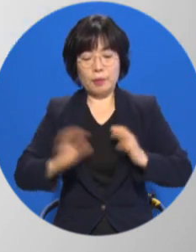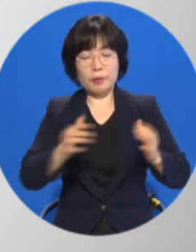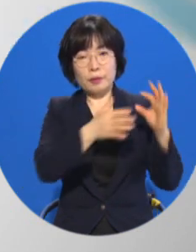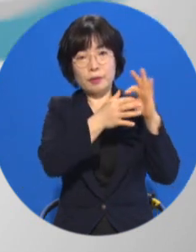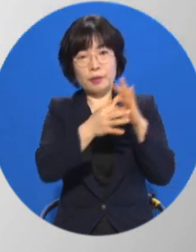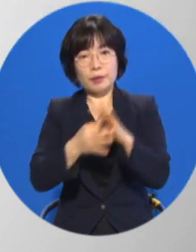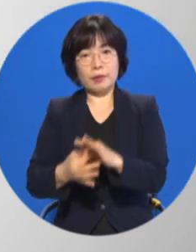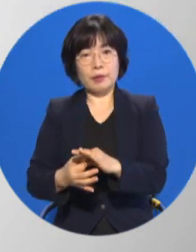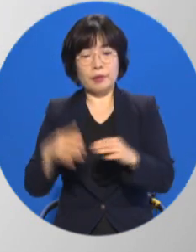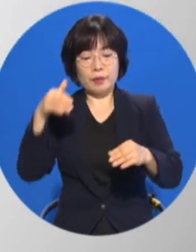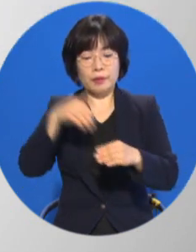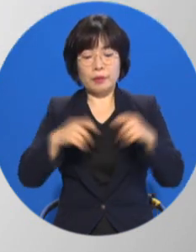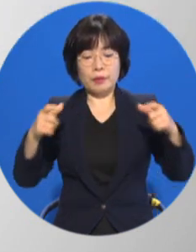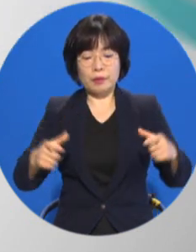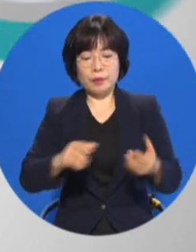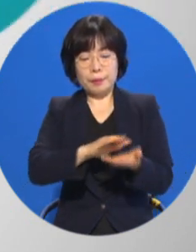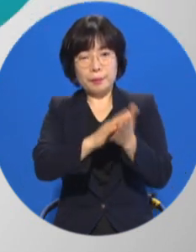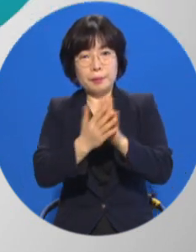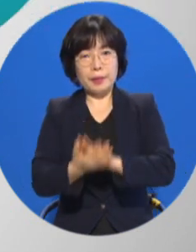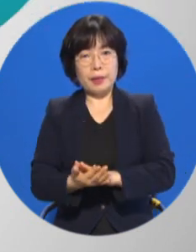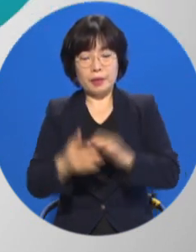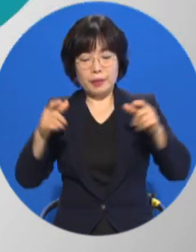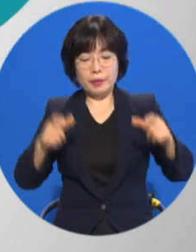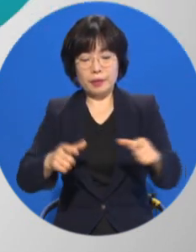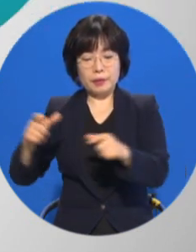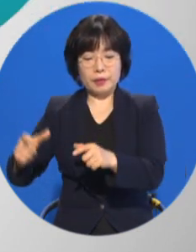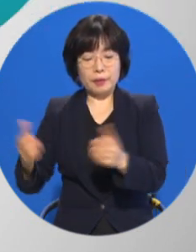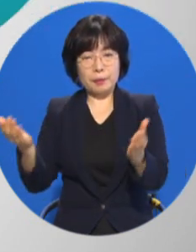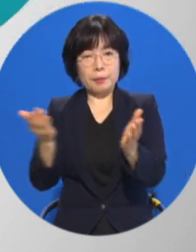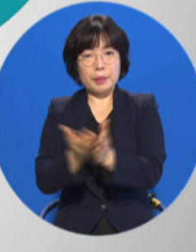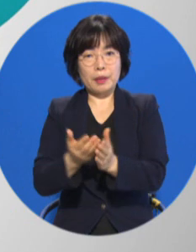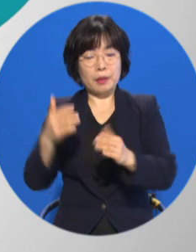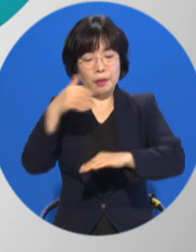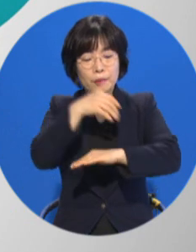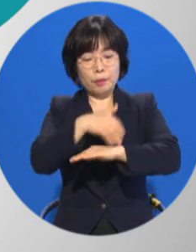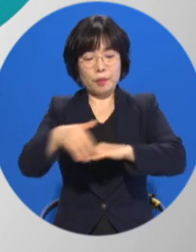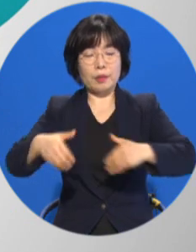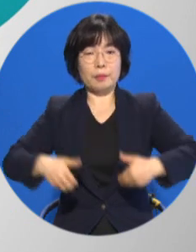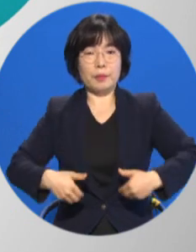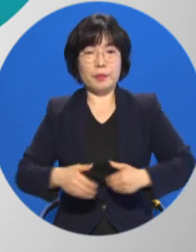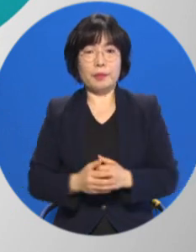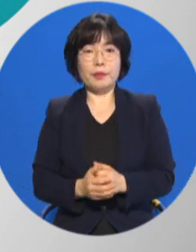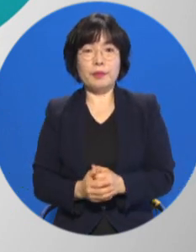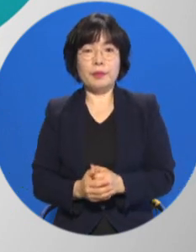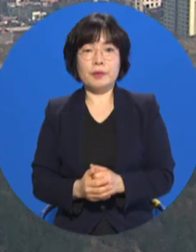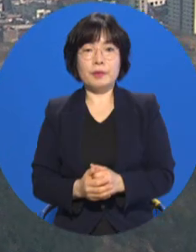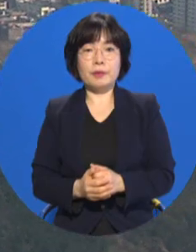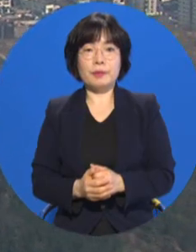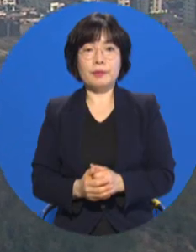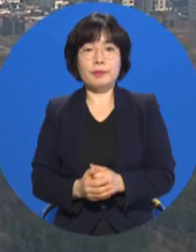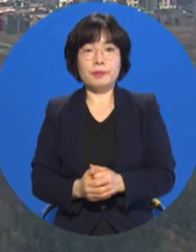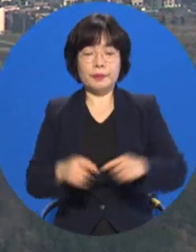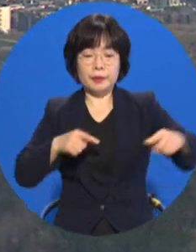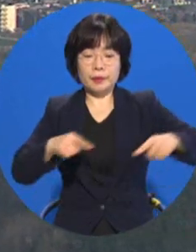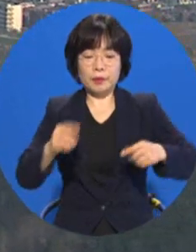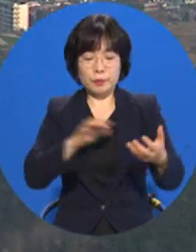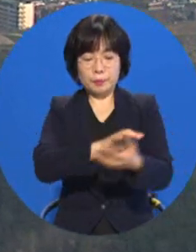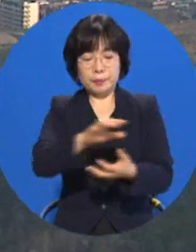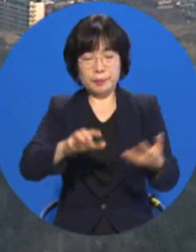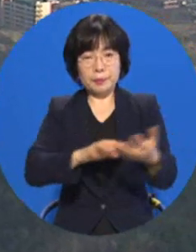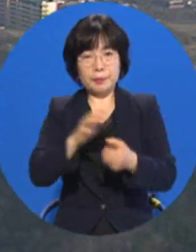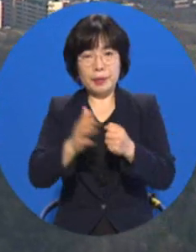가운데 선거구 변동과 맞물려 지역별 맞춤형 전략도 고민해야 할 부분입니다. 정치적 혼돈